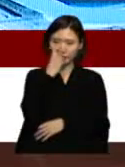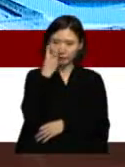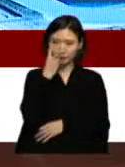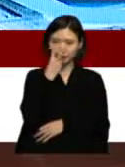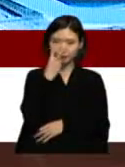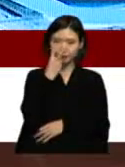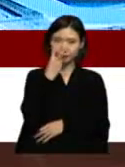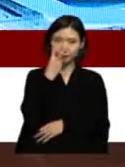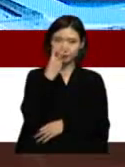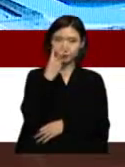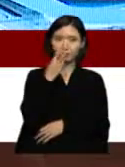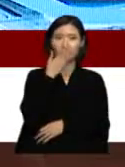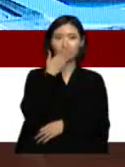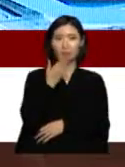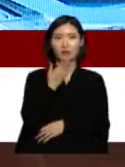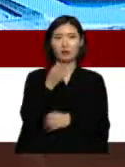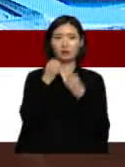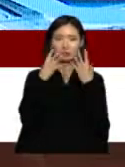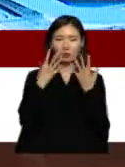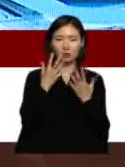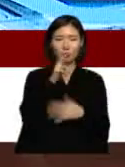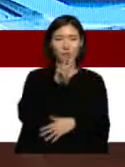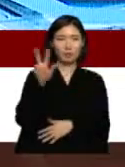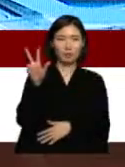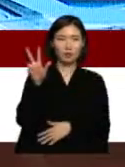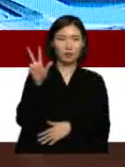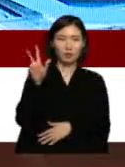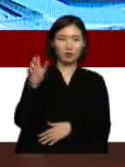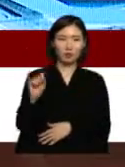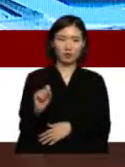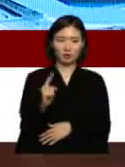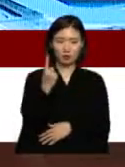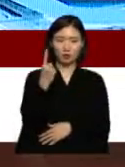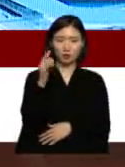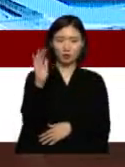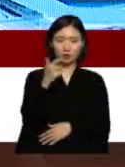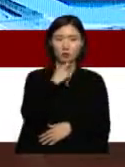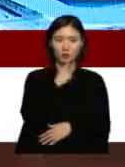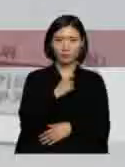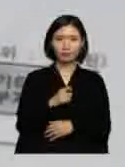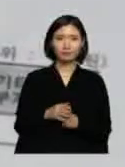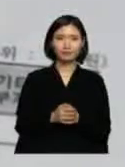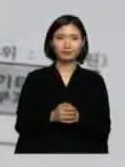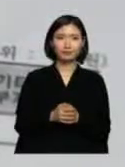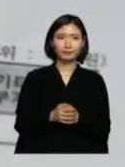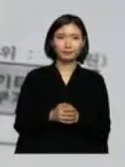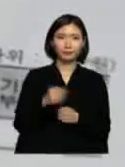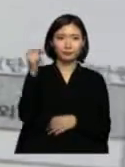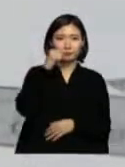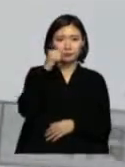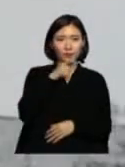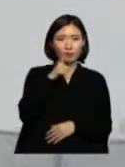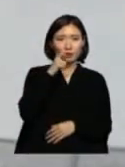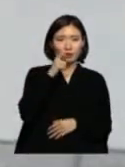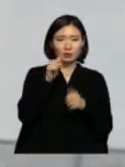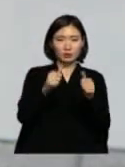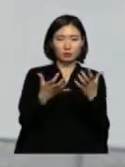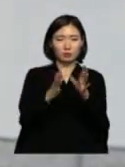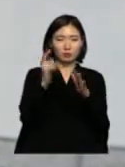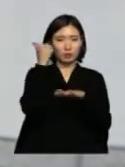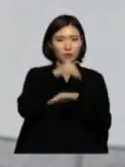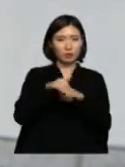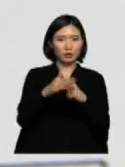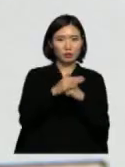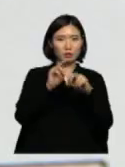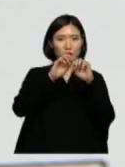있고 검판 수 있는 그 어떤 새로운 과거를 받치는 국가급 바랍니다 철저 하지 못한 집행부의 계획으로